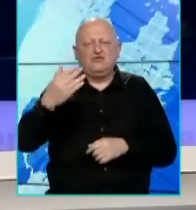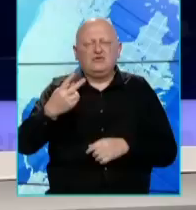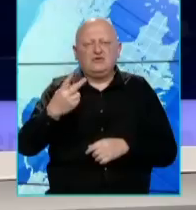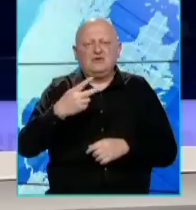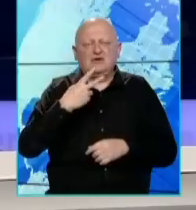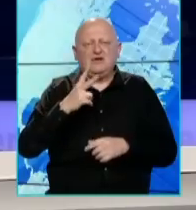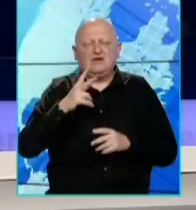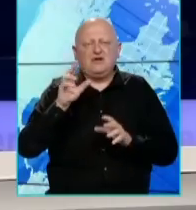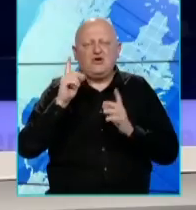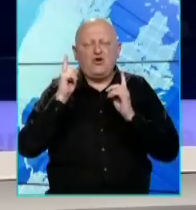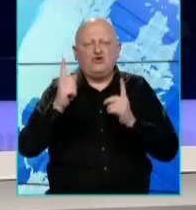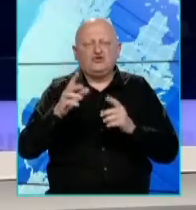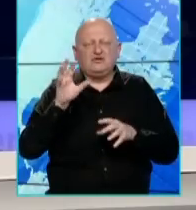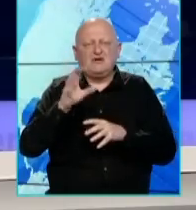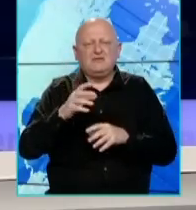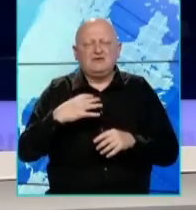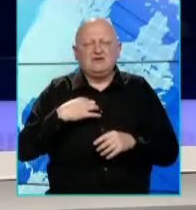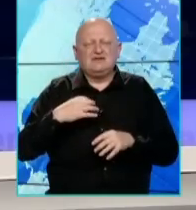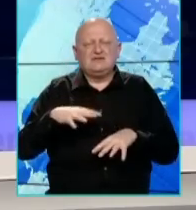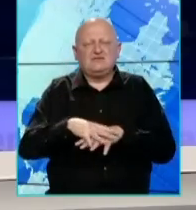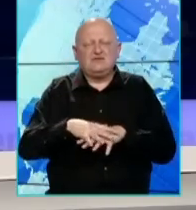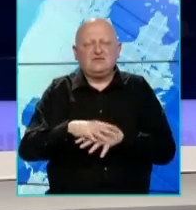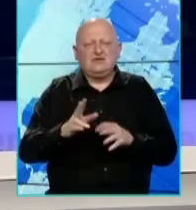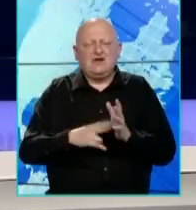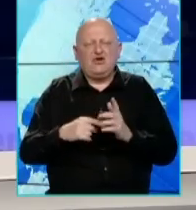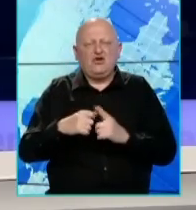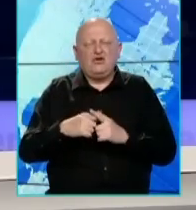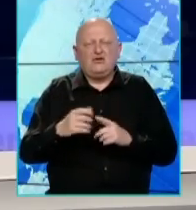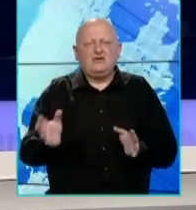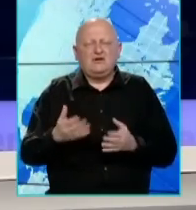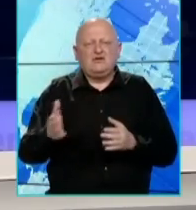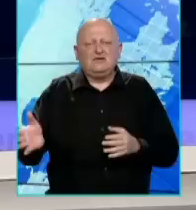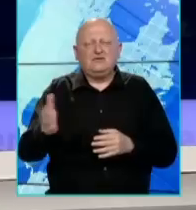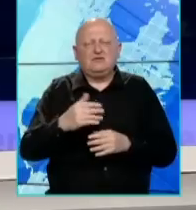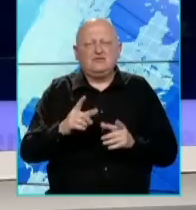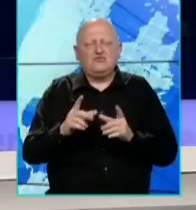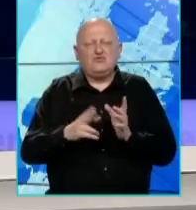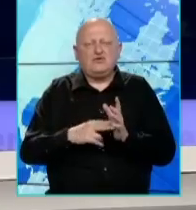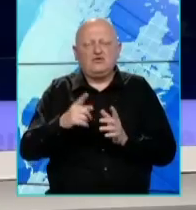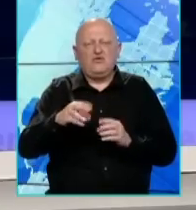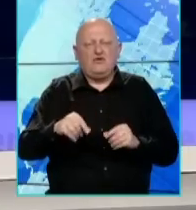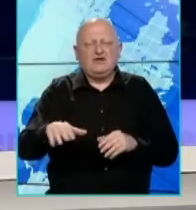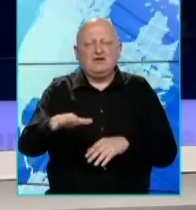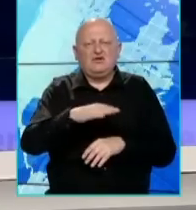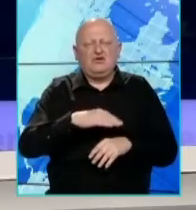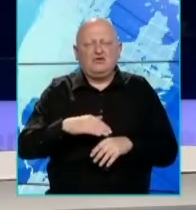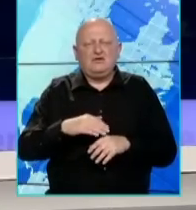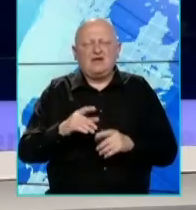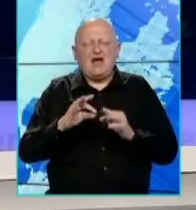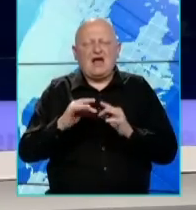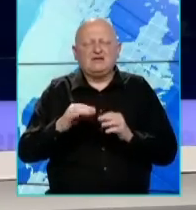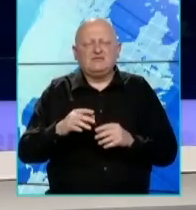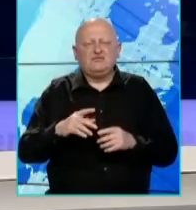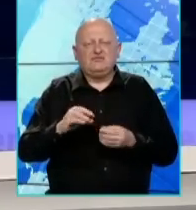strane, traži osudu napada na civilnu infrastrukturu u Nagorno-Karabahu i hitno pokretanje misije UN-a na ovoj teritoriji.